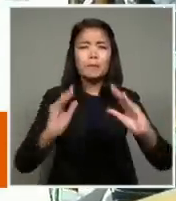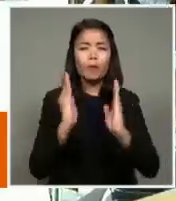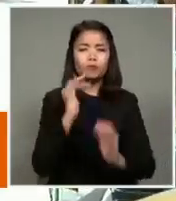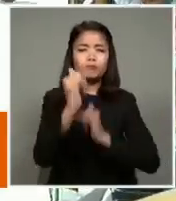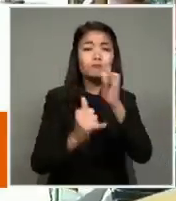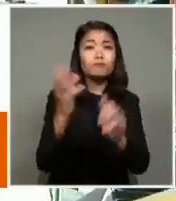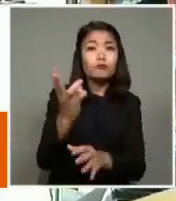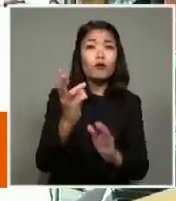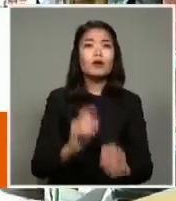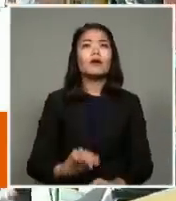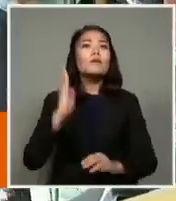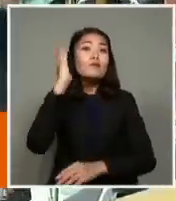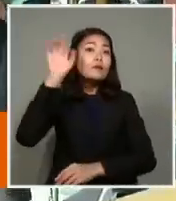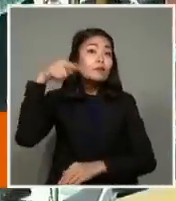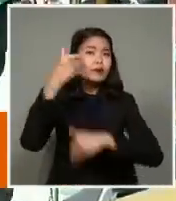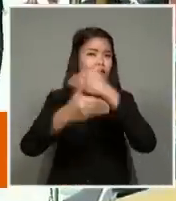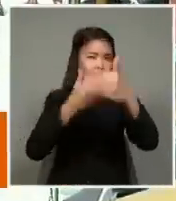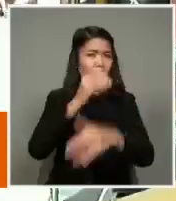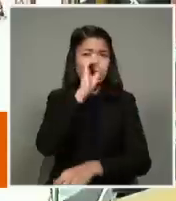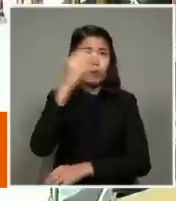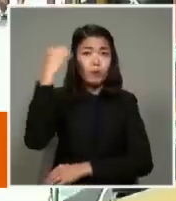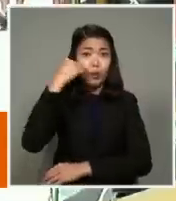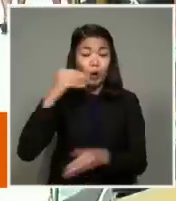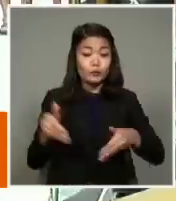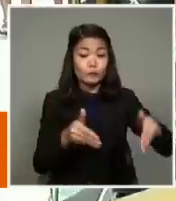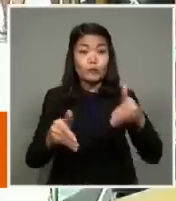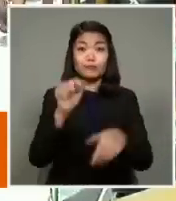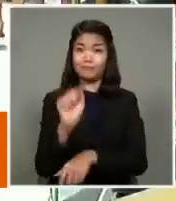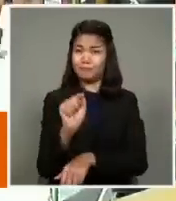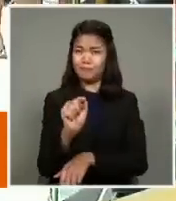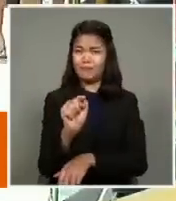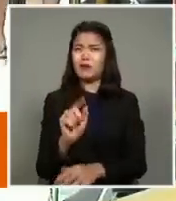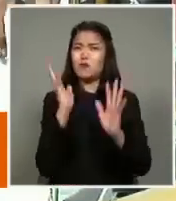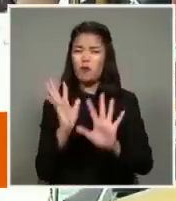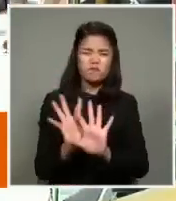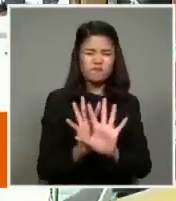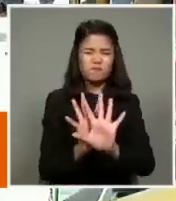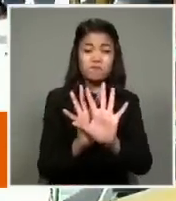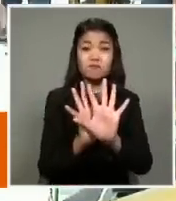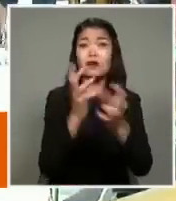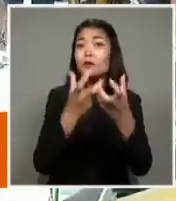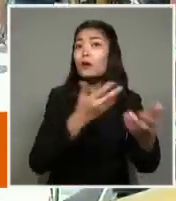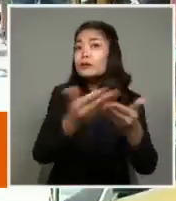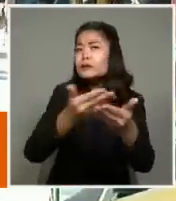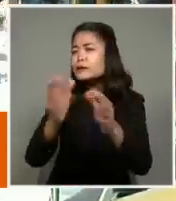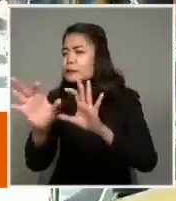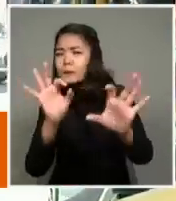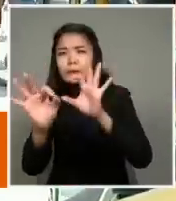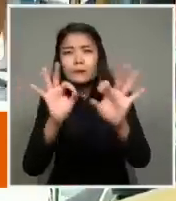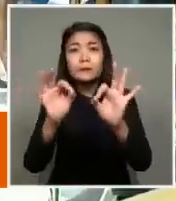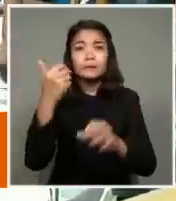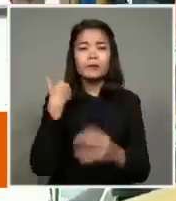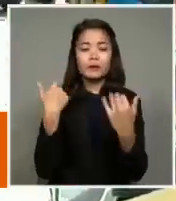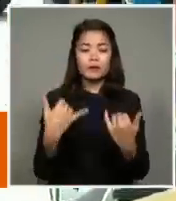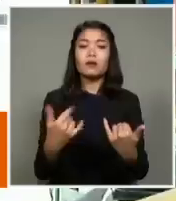บรรดาพ่อค้าแม่ค้าบอกว่าปกติแล้วค่ะภายในซอยตลาดบ้านหม้อแห่งนี้ก็จะเนืองแน่นไปด้วยบรรดาลูกค้าที่มาเดินเลือกซื้อของแ